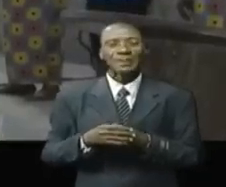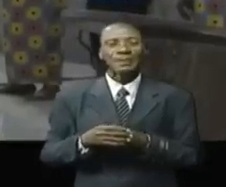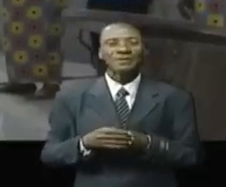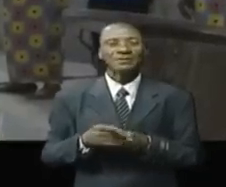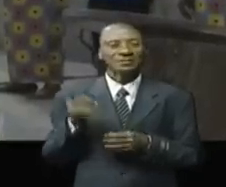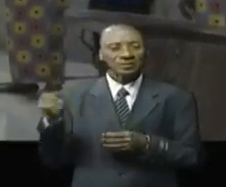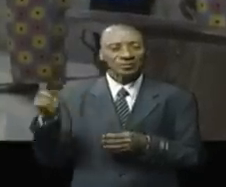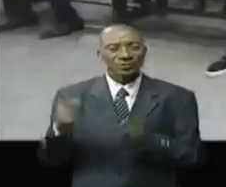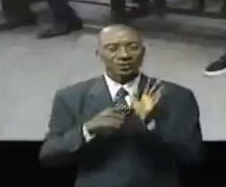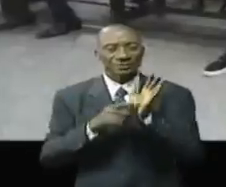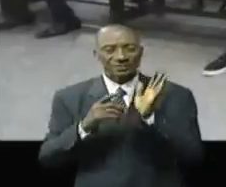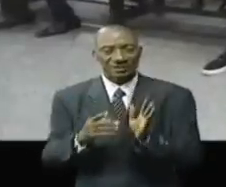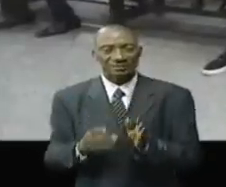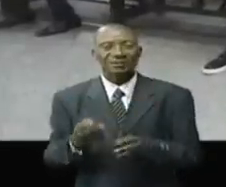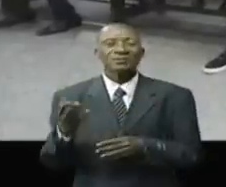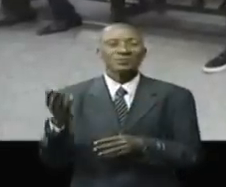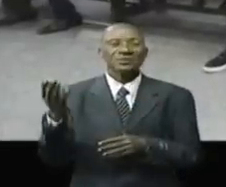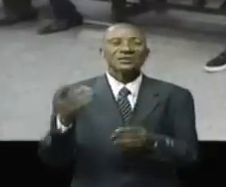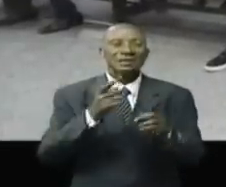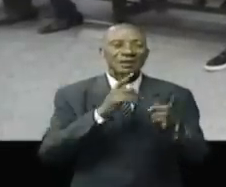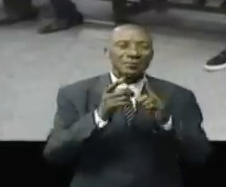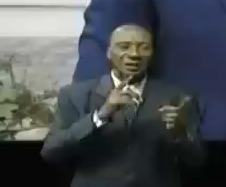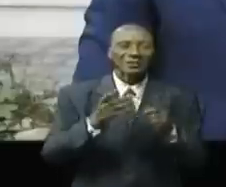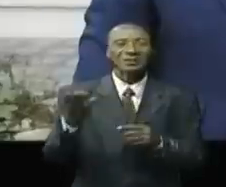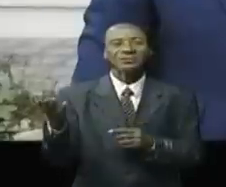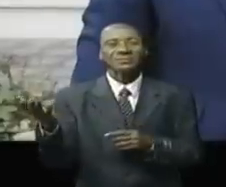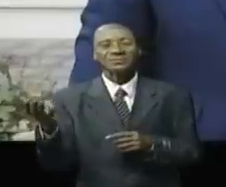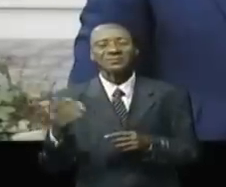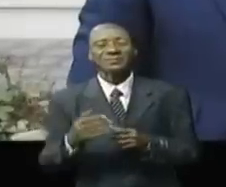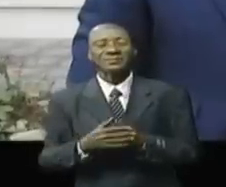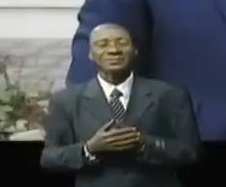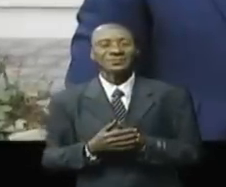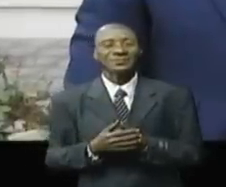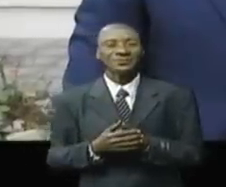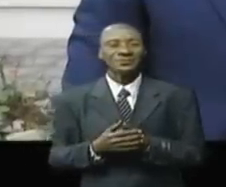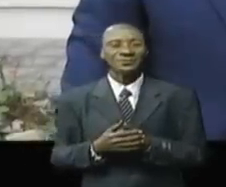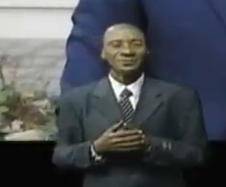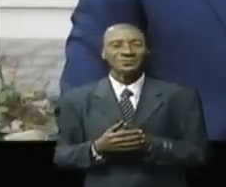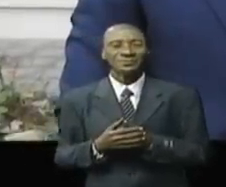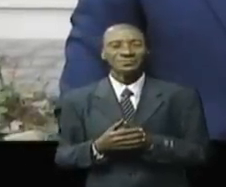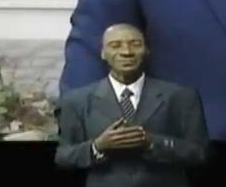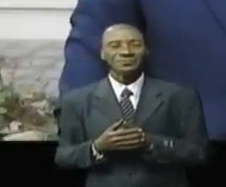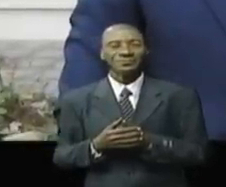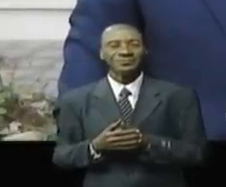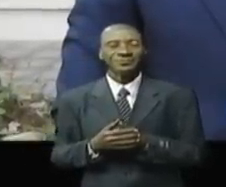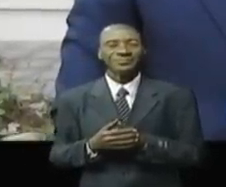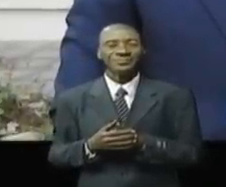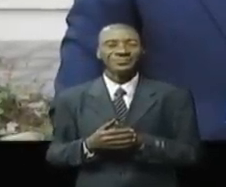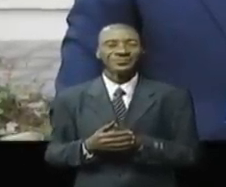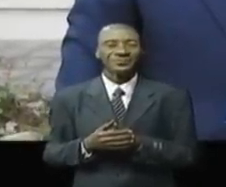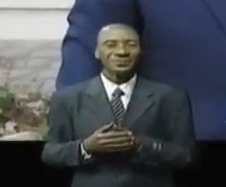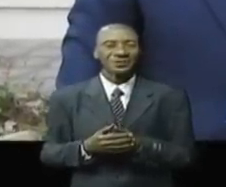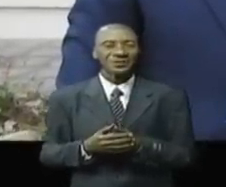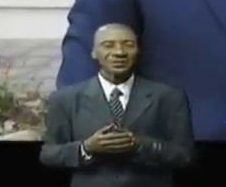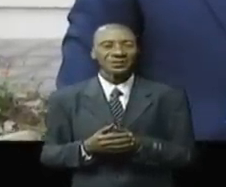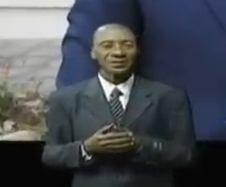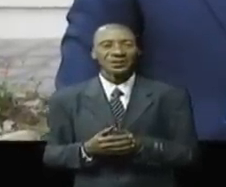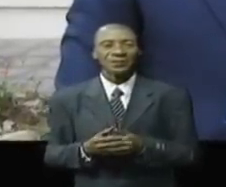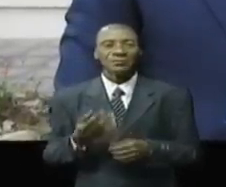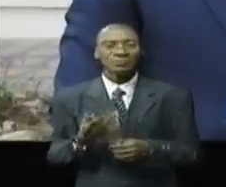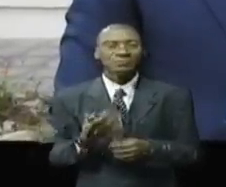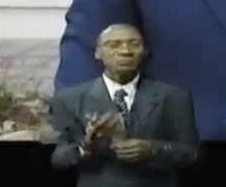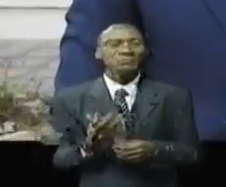pu avoir du répondant à l'instant même. D'une manière spéciale, la jeunesse protestante a déjà mis